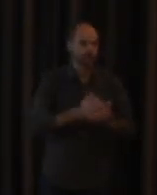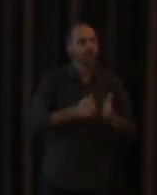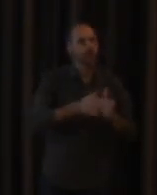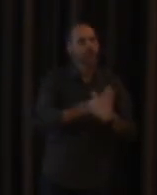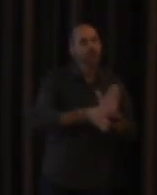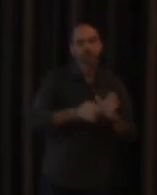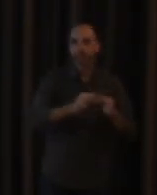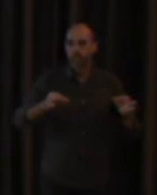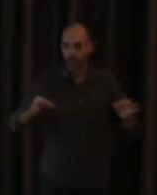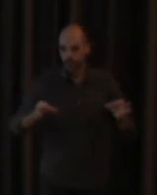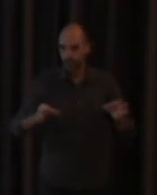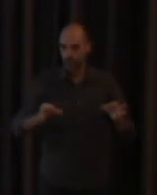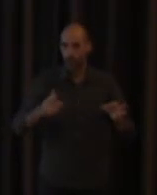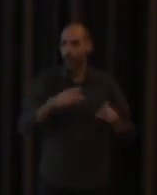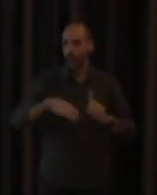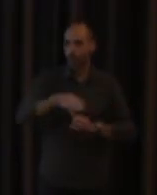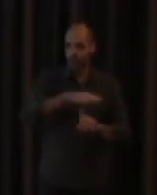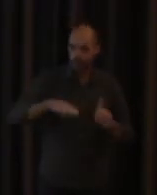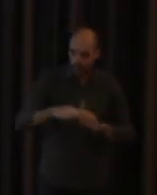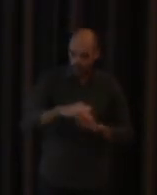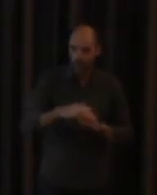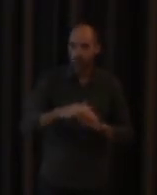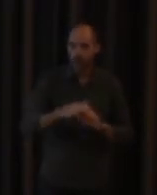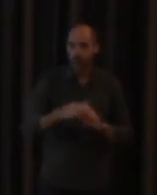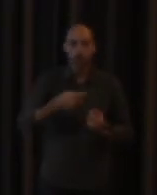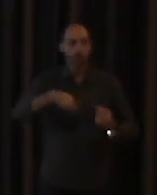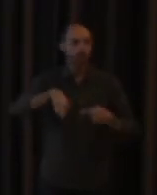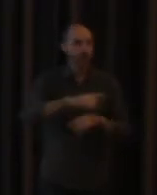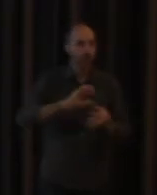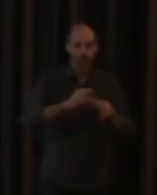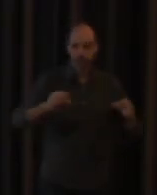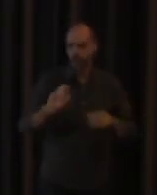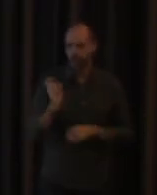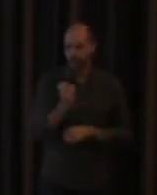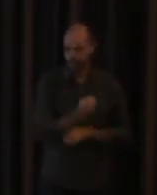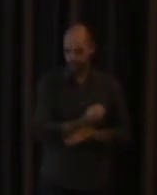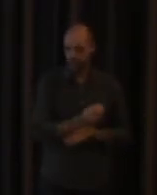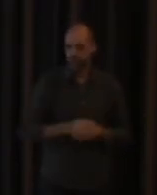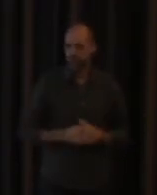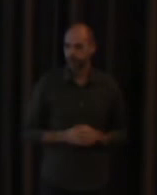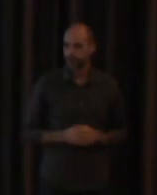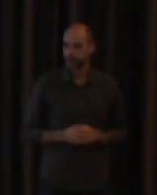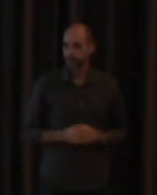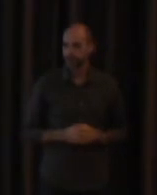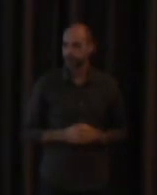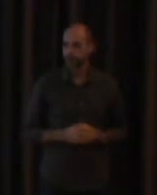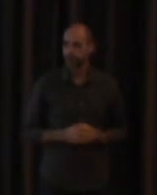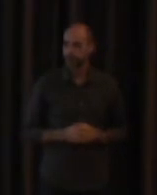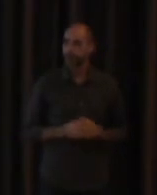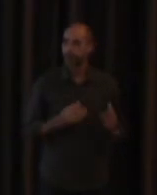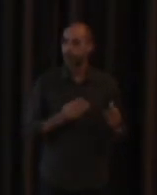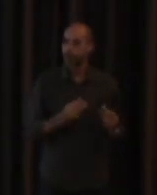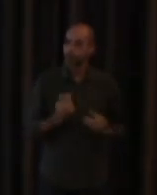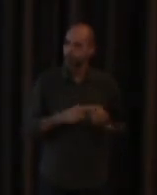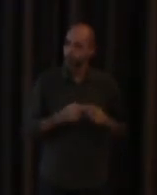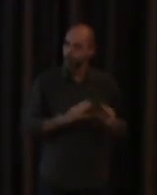la relació entre la prosòdia i la pragmàtica, de variació de sintàctica i altres temes per l'estil. Entre les moltes